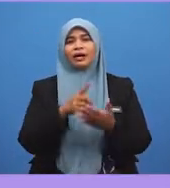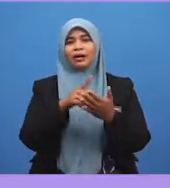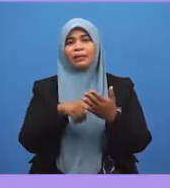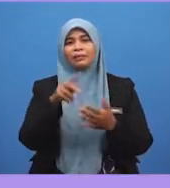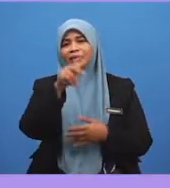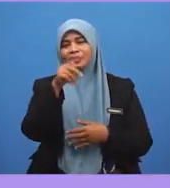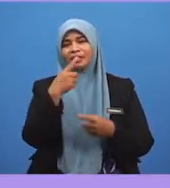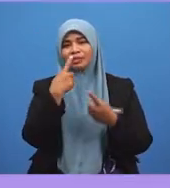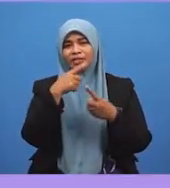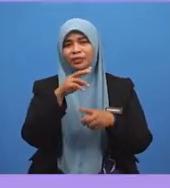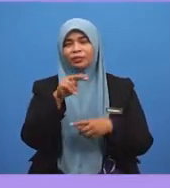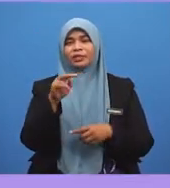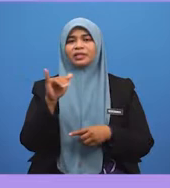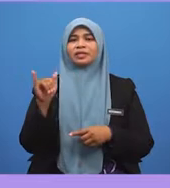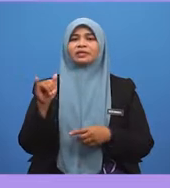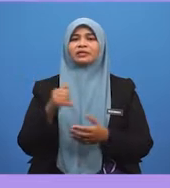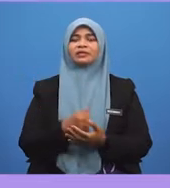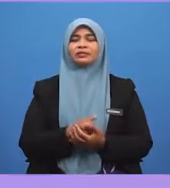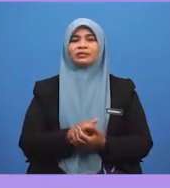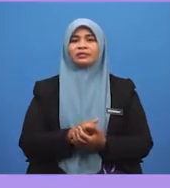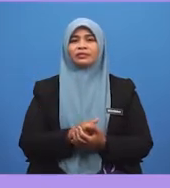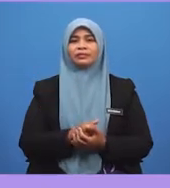Apakah jawapannya?